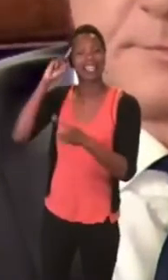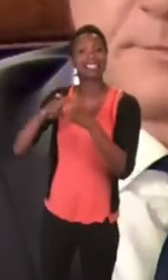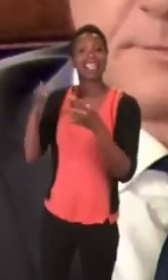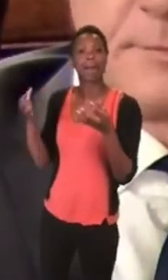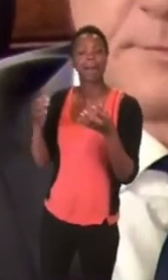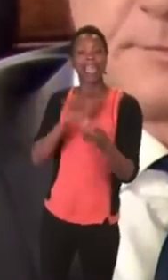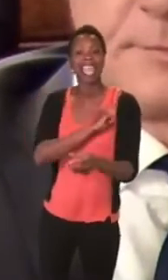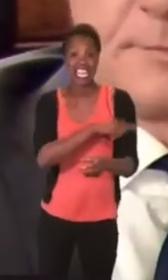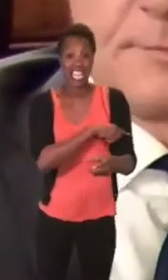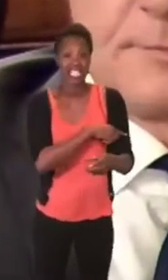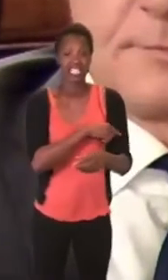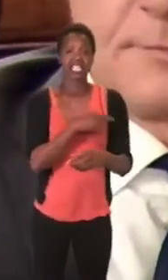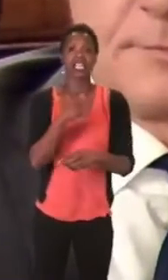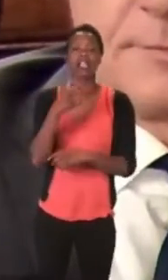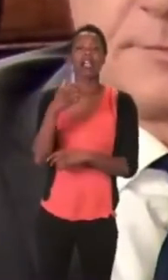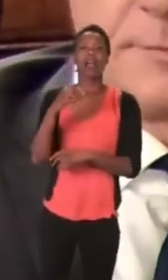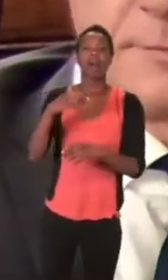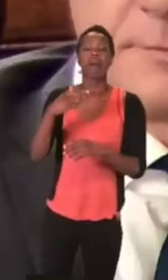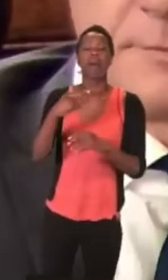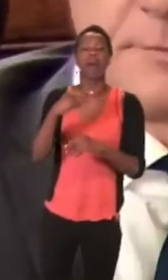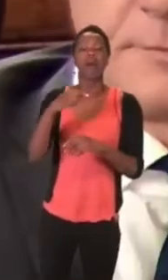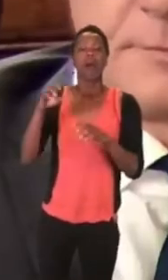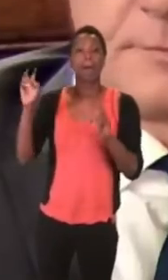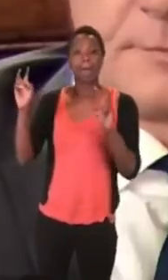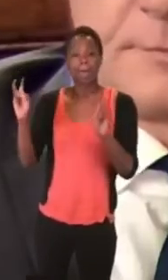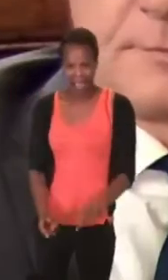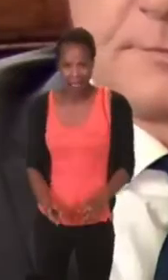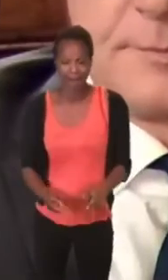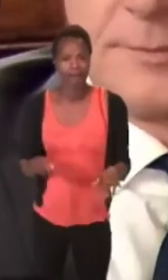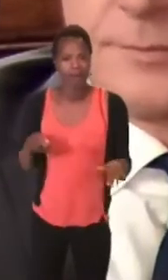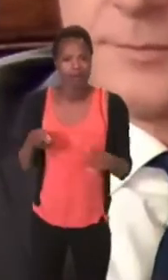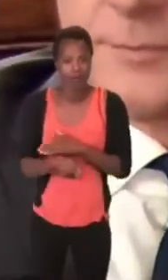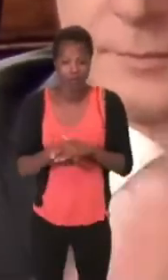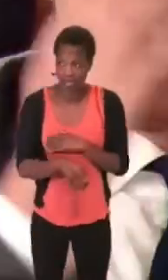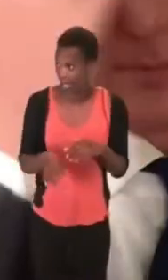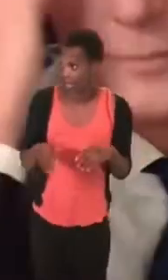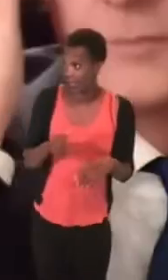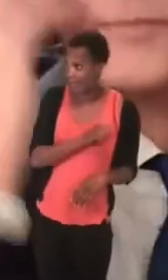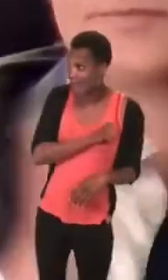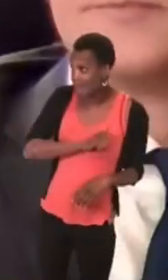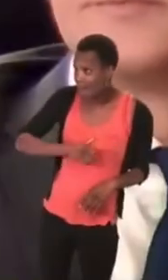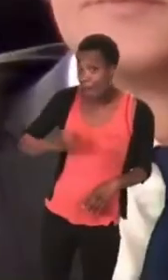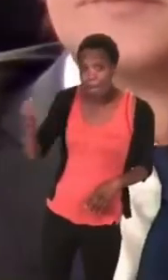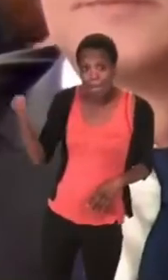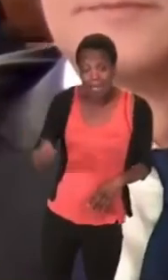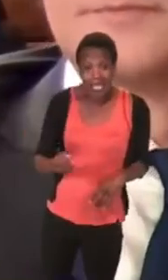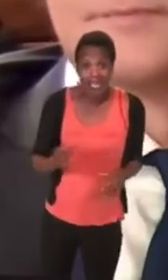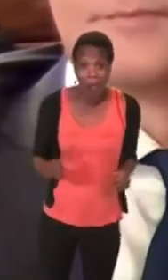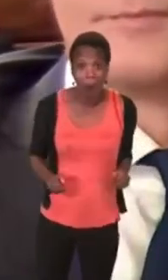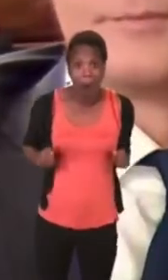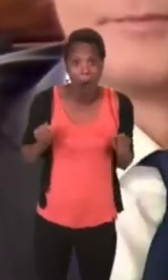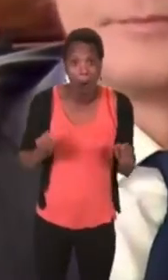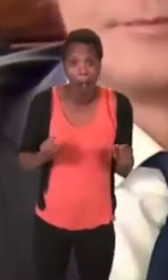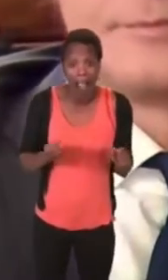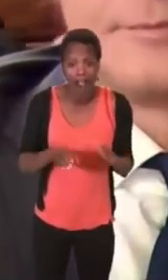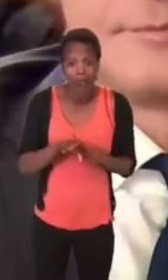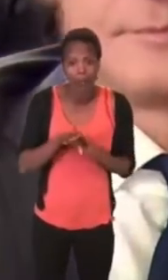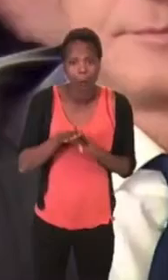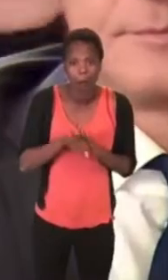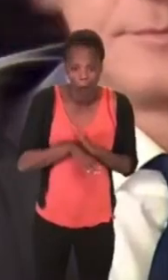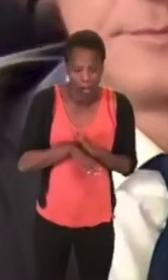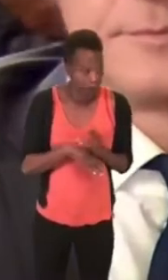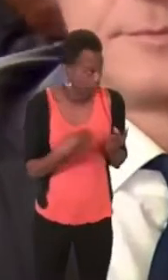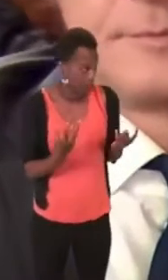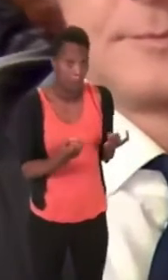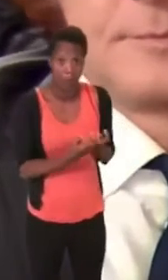grave peut-être encore, il y a une absence totale d'engagement. On ignore totalement ce que vous allez faire sur les seniors,